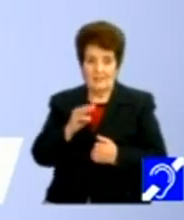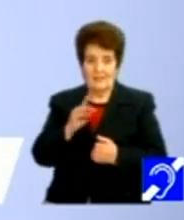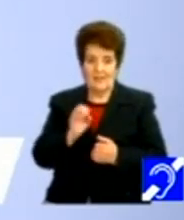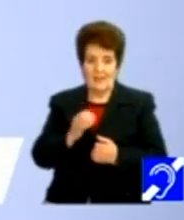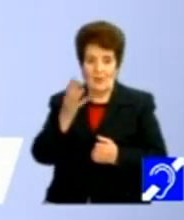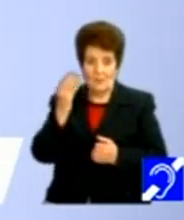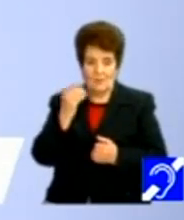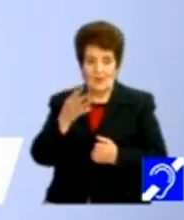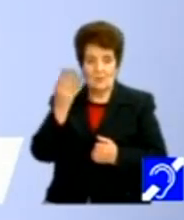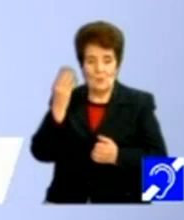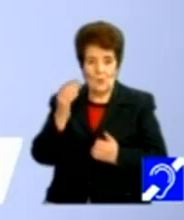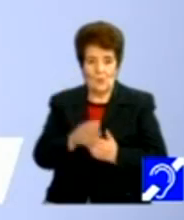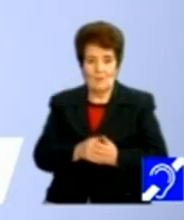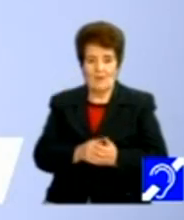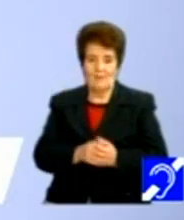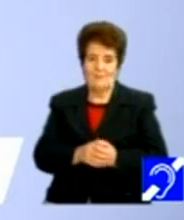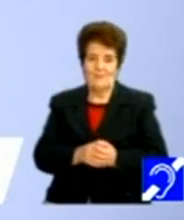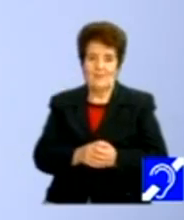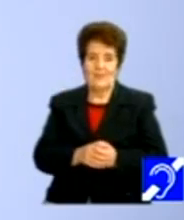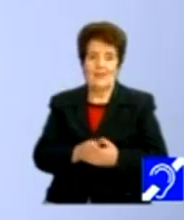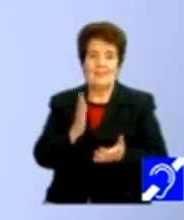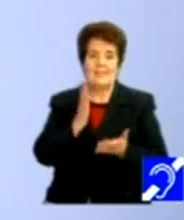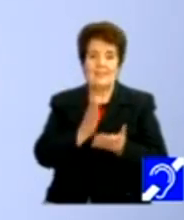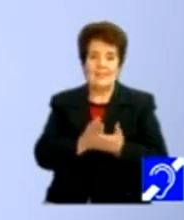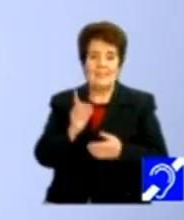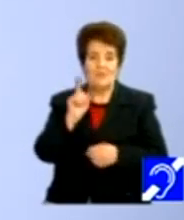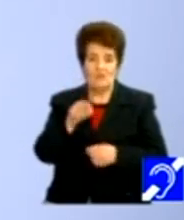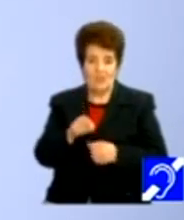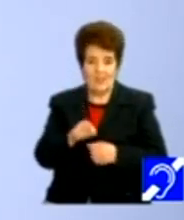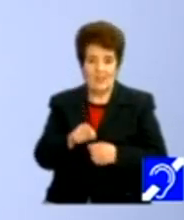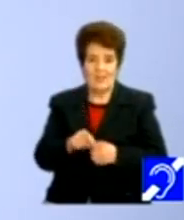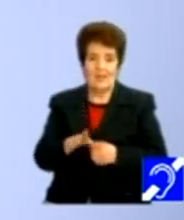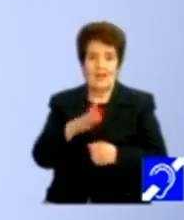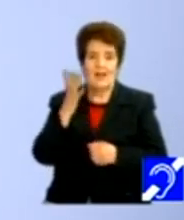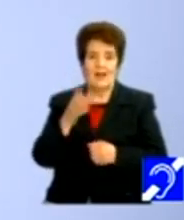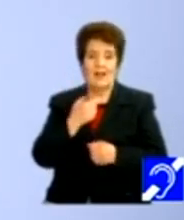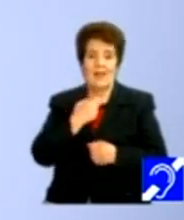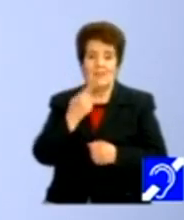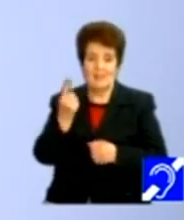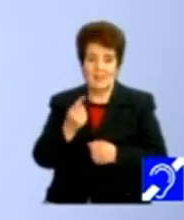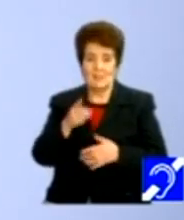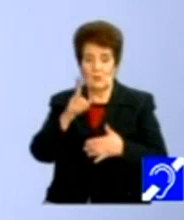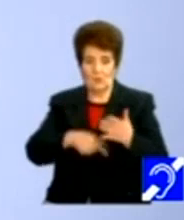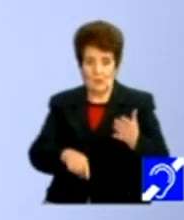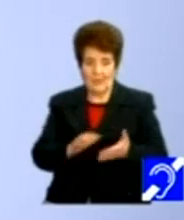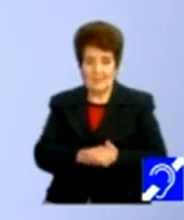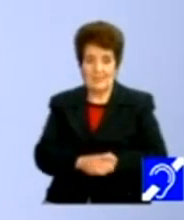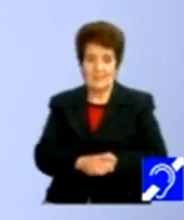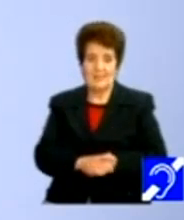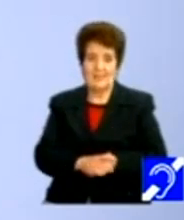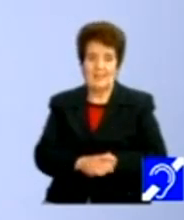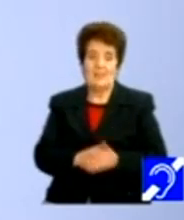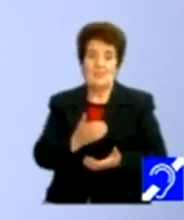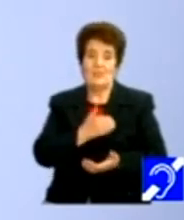România și Moldova și sunteți cei care o să ne votați cu siguranță